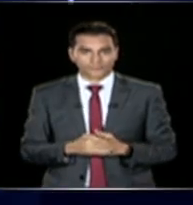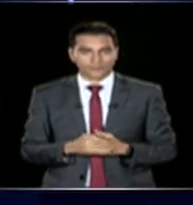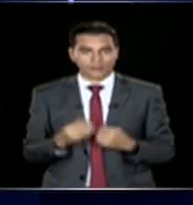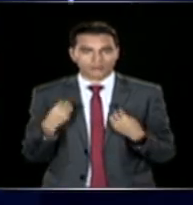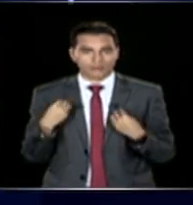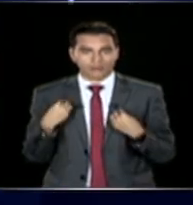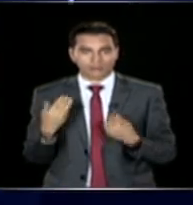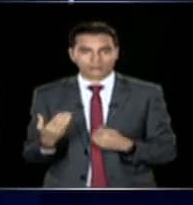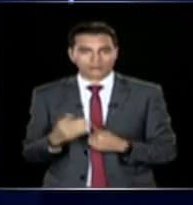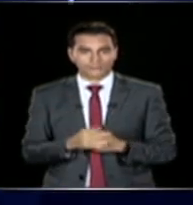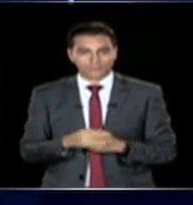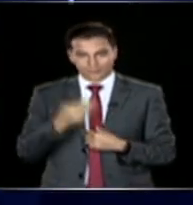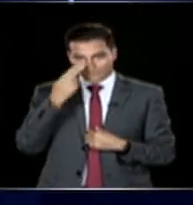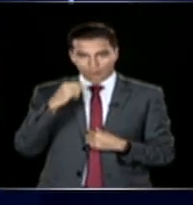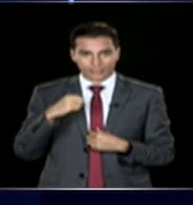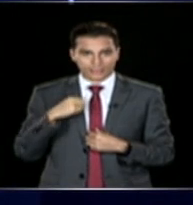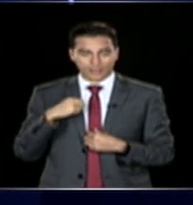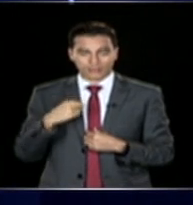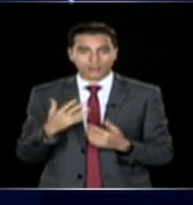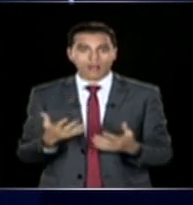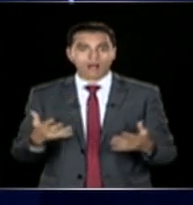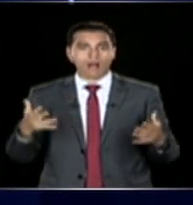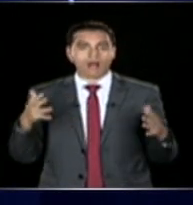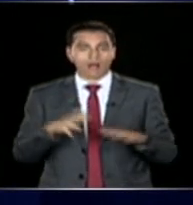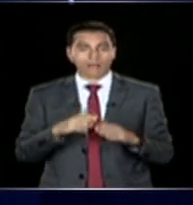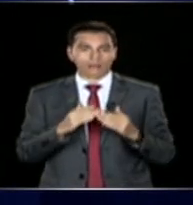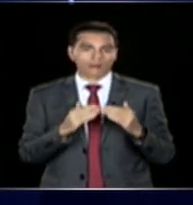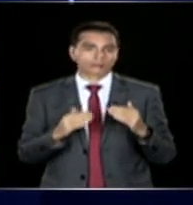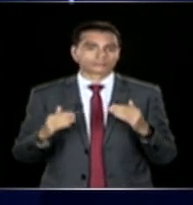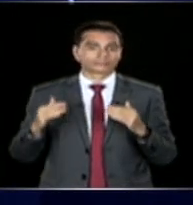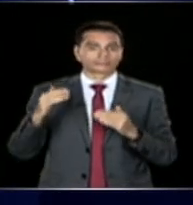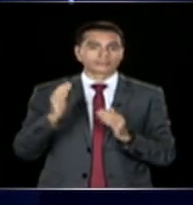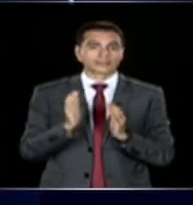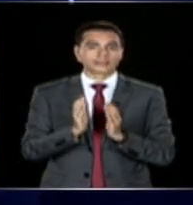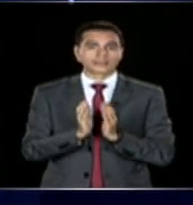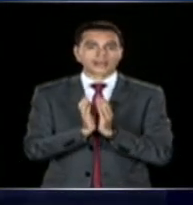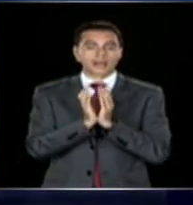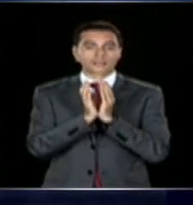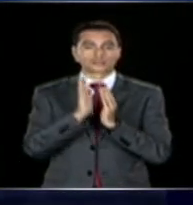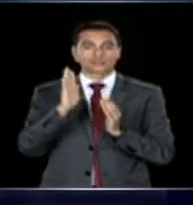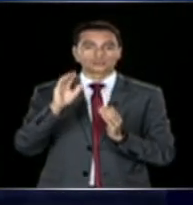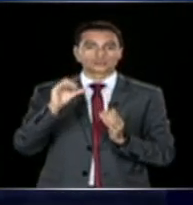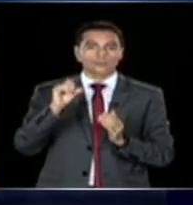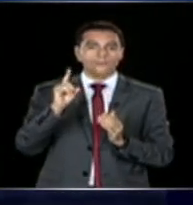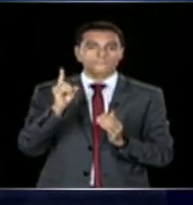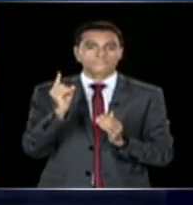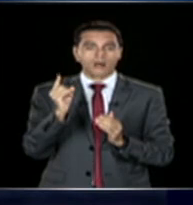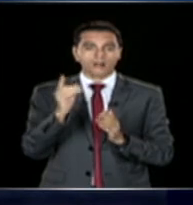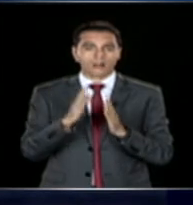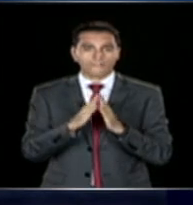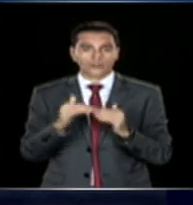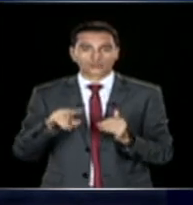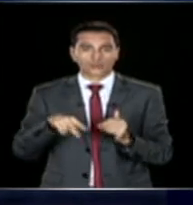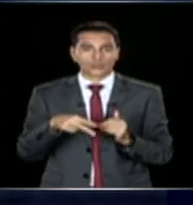رياضة، ما هو النادي الأكثر تتويجاً بكأس السوبر المصري لكرة القدم حتى